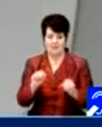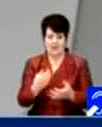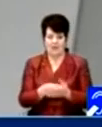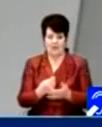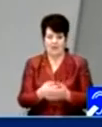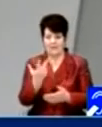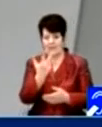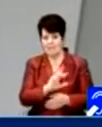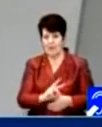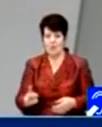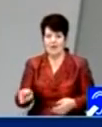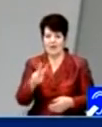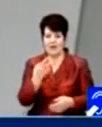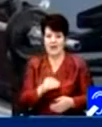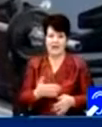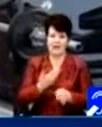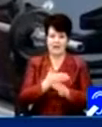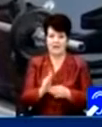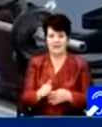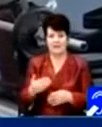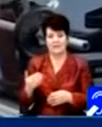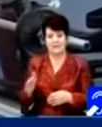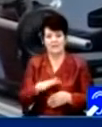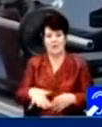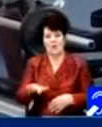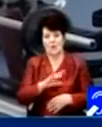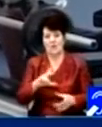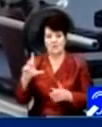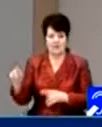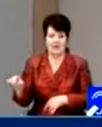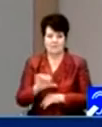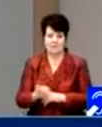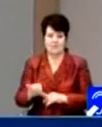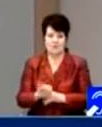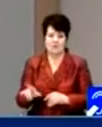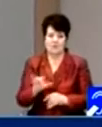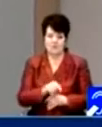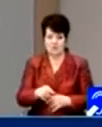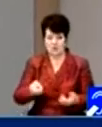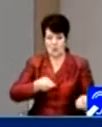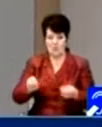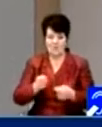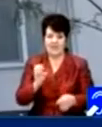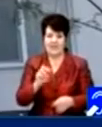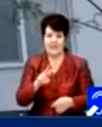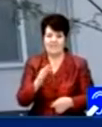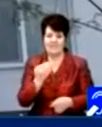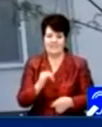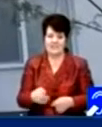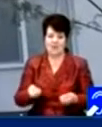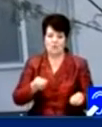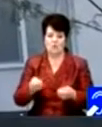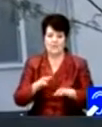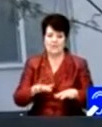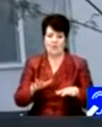3 milioane de lei, bani oferiți în mare parte de localnicii plecați peste hotare, dar și de guvernul Elveției și autoritățile